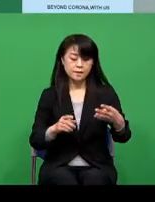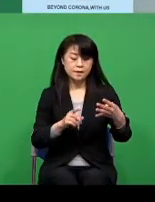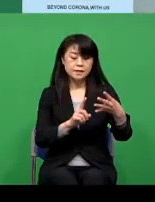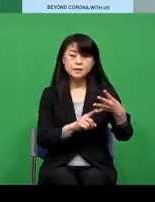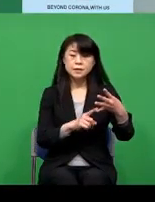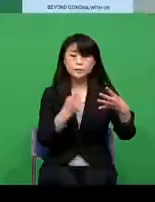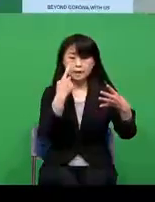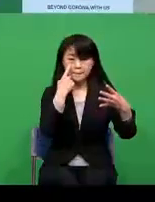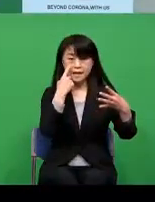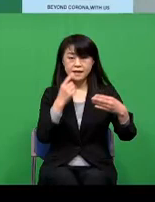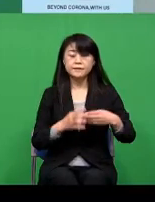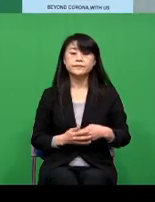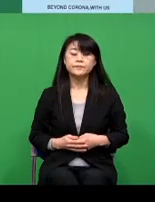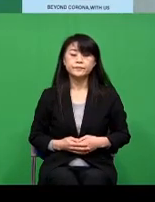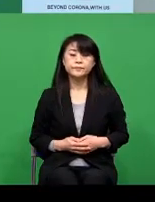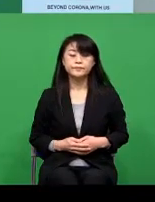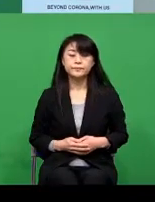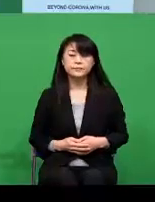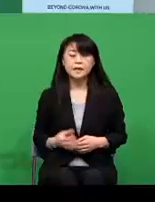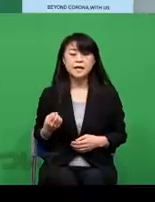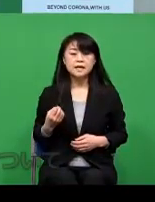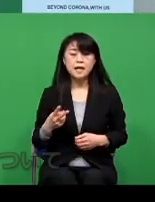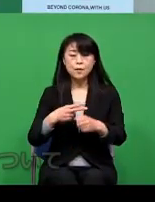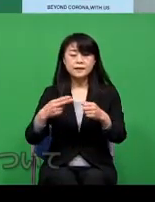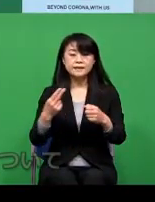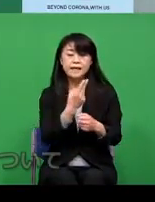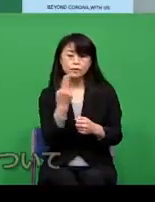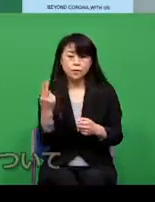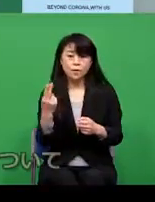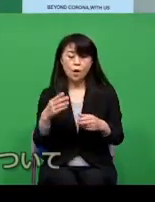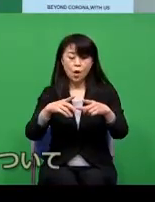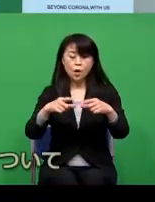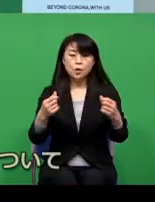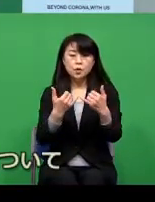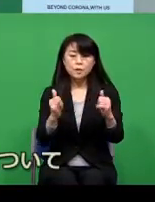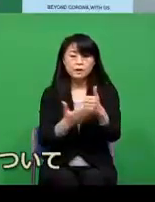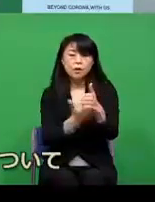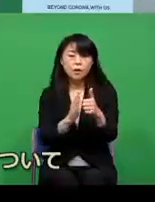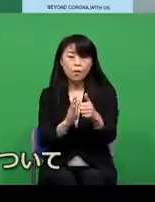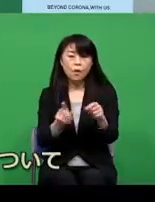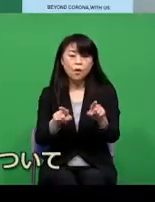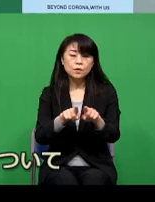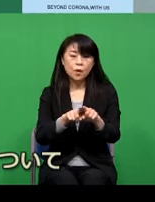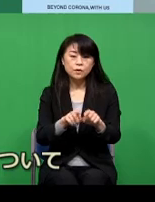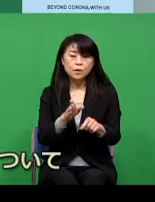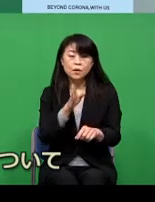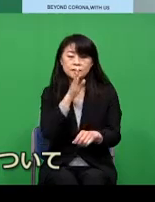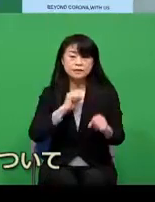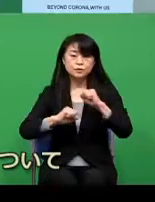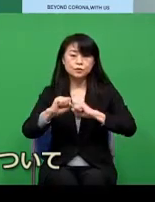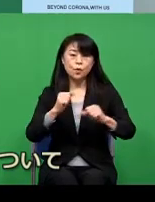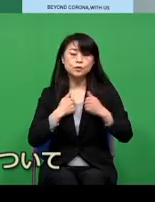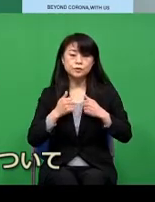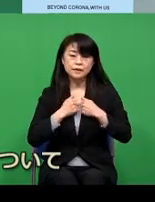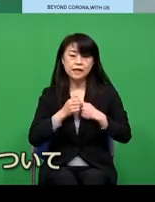第4点目でありますけれども、まあ、令和2年度の国民保護共同実動訓練